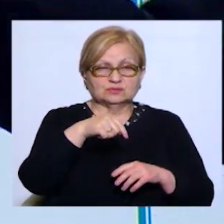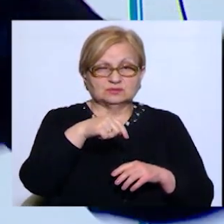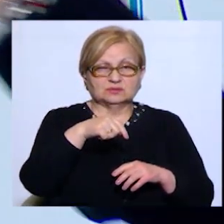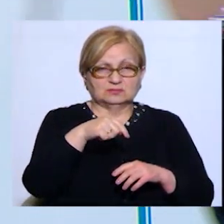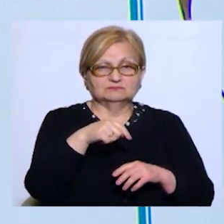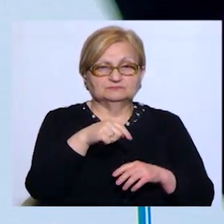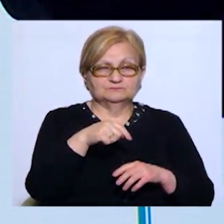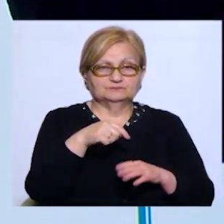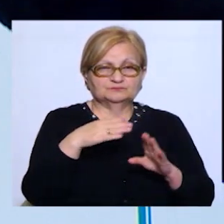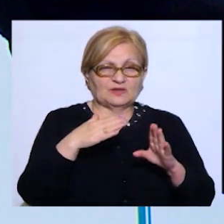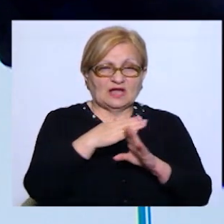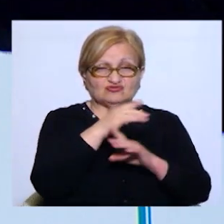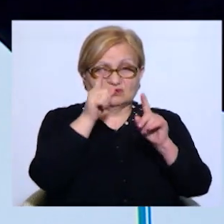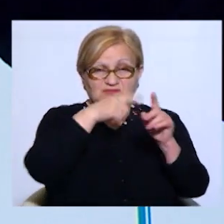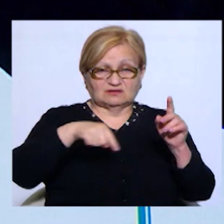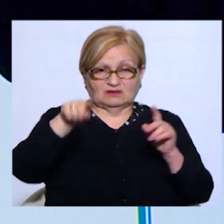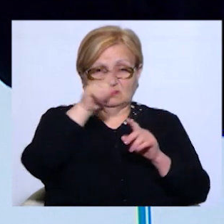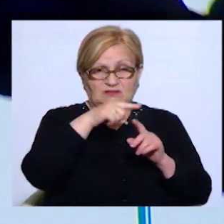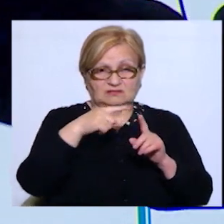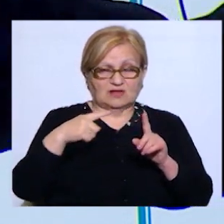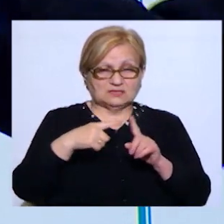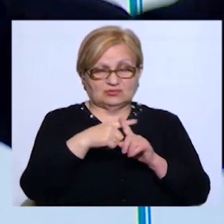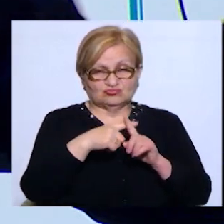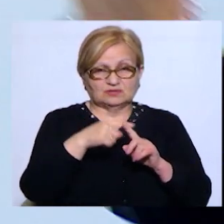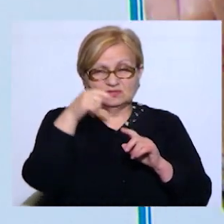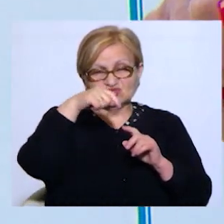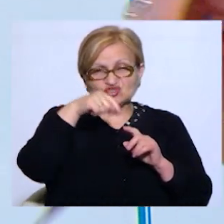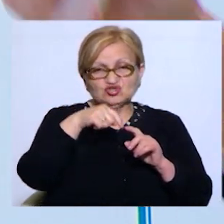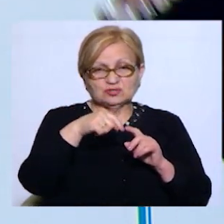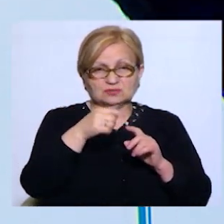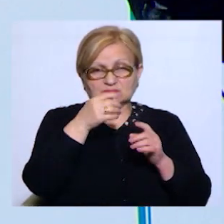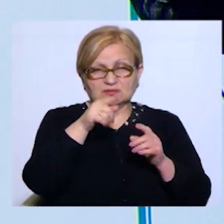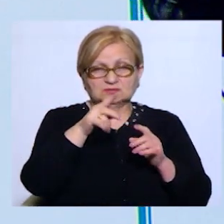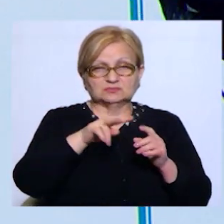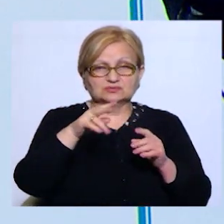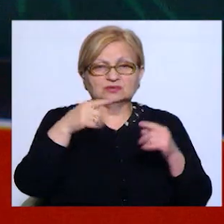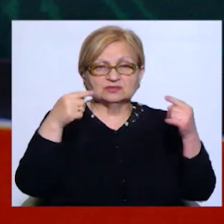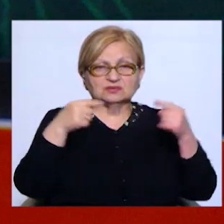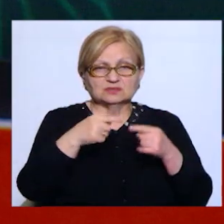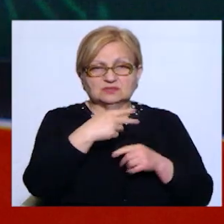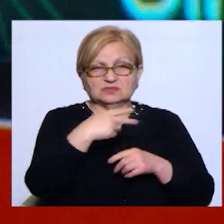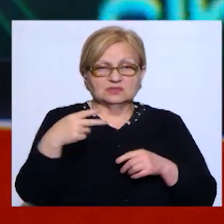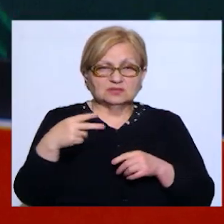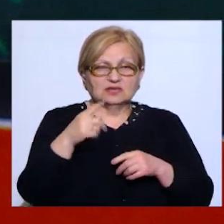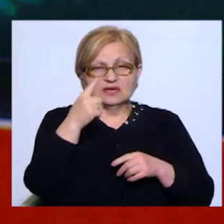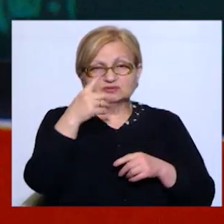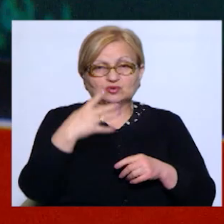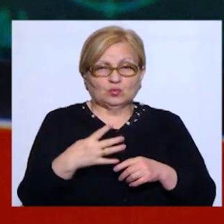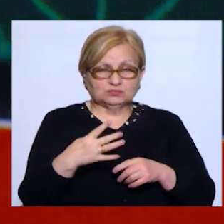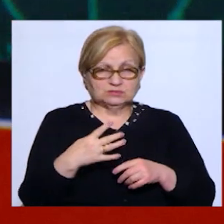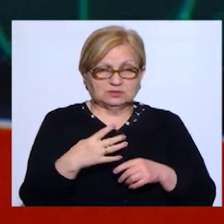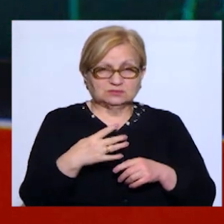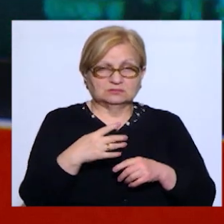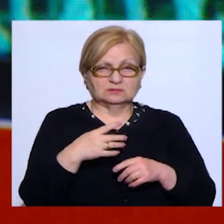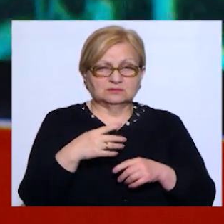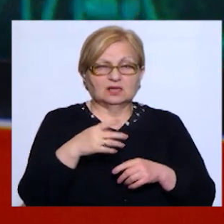აი მკვეთმა ხო გაჭრა წრე, ხო აი ორი წერტილია და შიგნითან ნაწილები ისე შეეფარდება ერთმანეთს, როგორც 1-4. იპოვეთ გარე